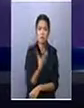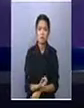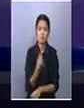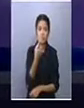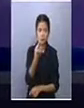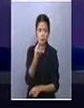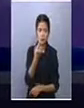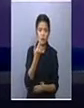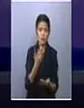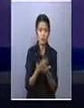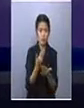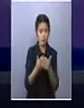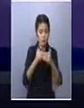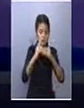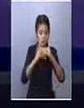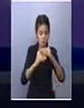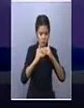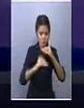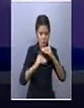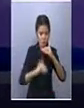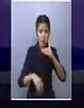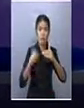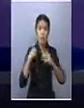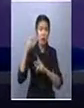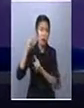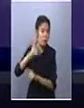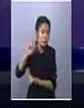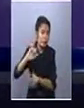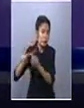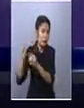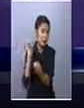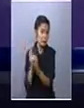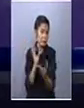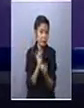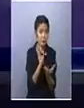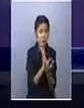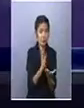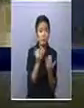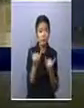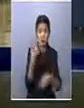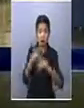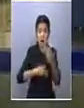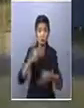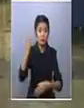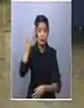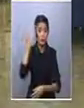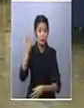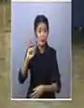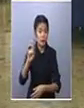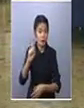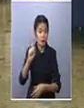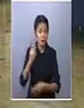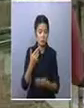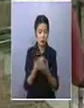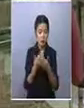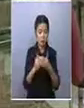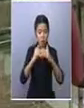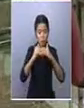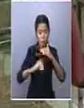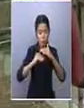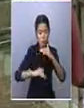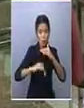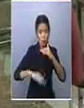งมาเยอะแล้วนะครับโดนลงโทษมาพอสมควรแล้วจากข่าวร้ายต่างๆที่ออกมาตลาดเริ่มรับรู้พอสมควรแล้วนะครับแล้วก็ราคาก็ปรับลงมาพอสมควรด้วยนับว่าต่